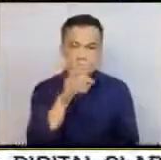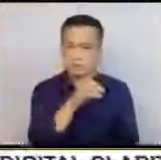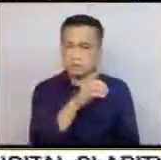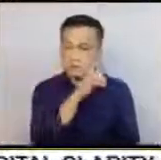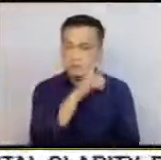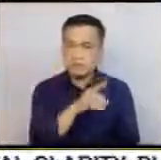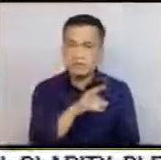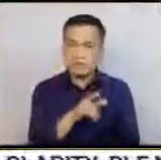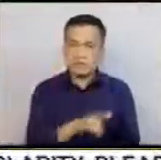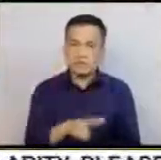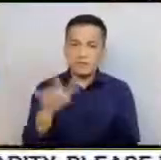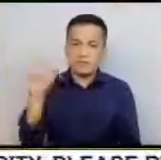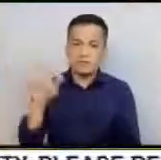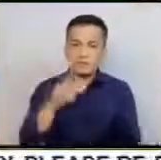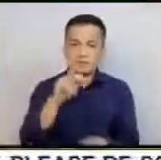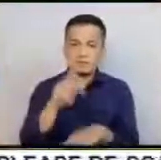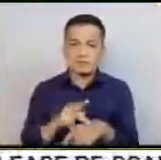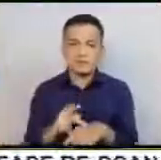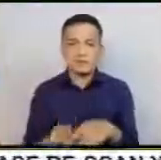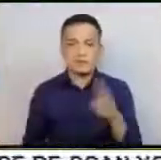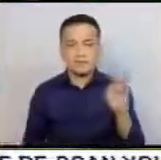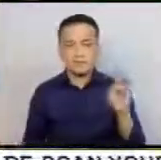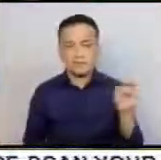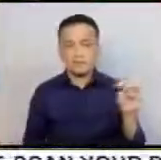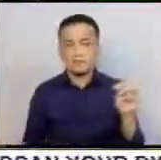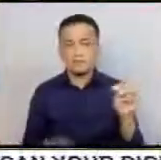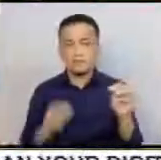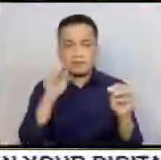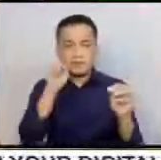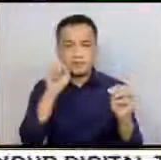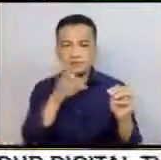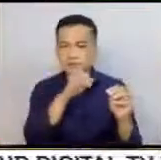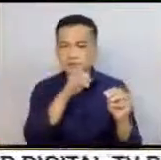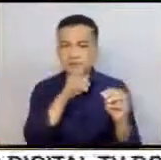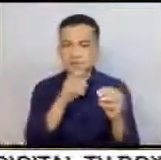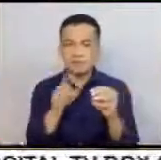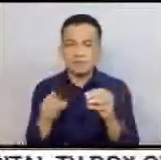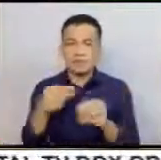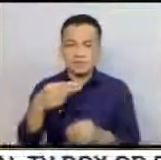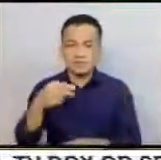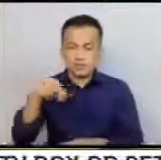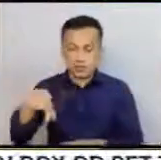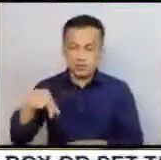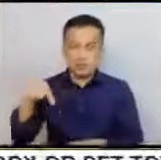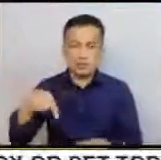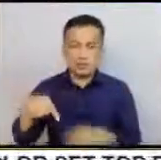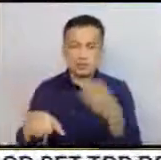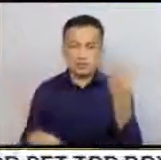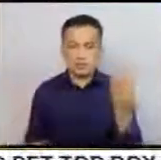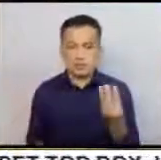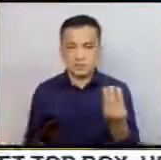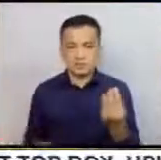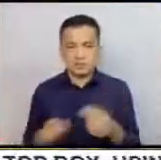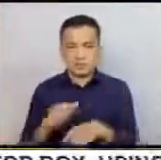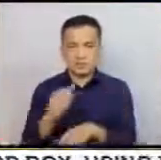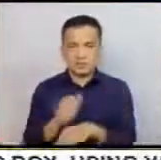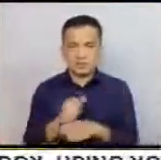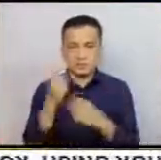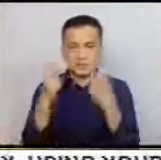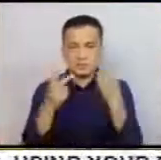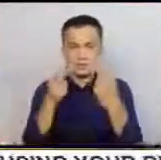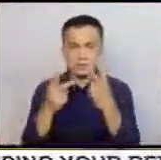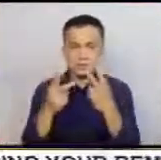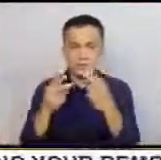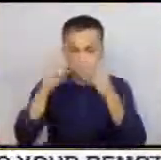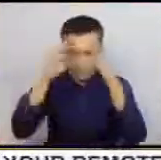Pilipinas at Marcos Sara Duterte Alliance Headquarters dito nga sa Batangas City. Nakatakdang bumisita rito si Mayor Sara para sa